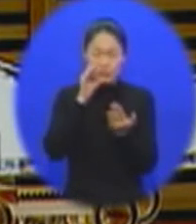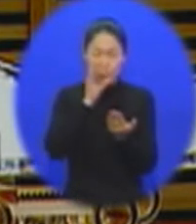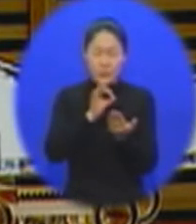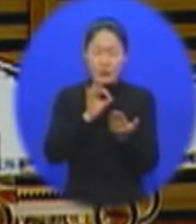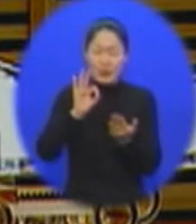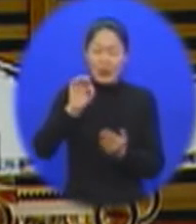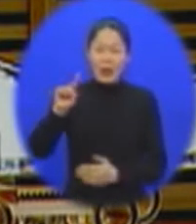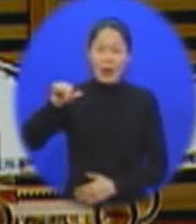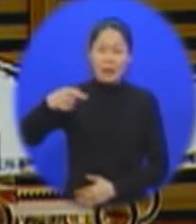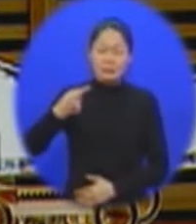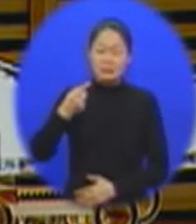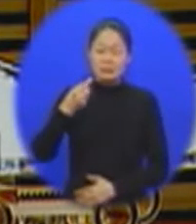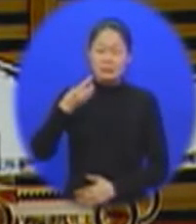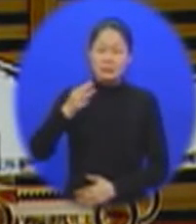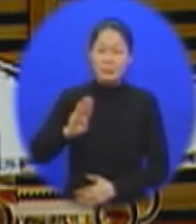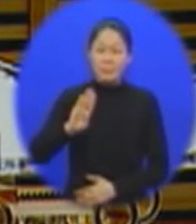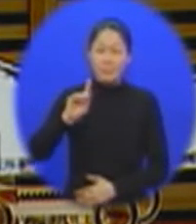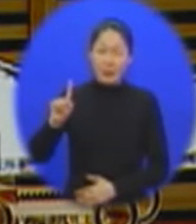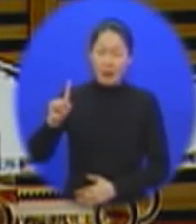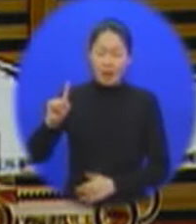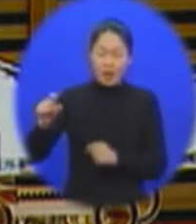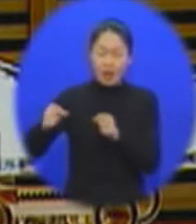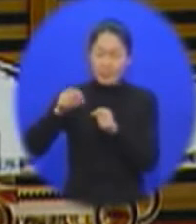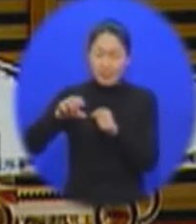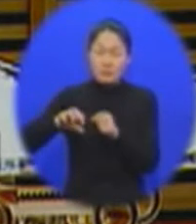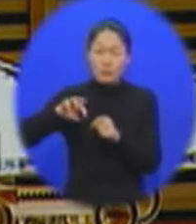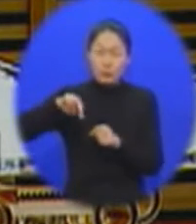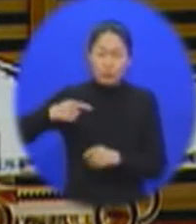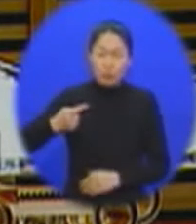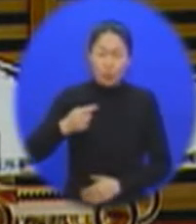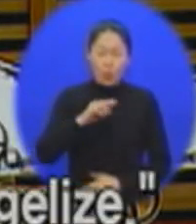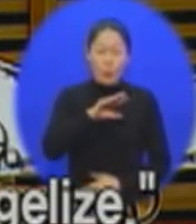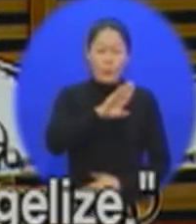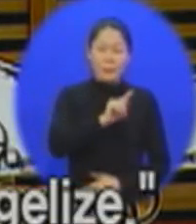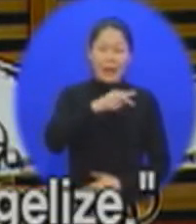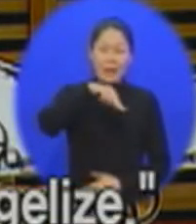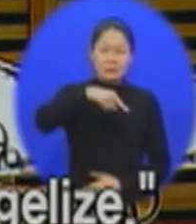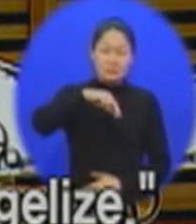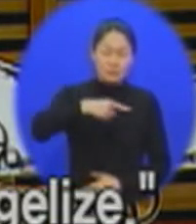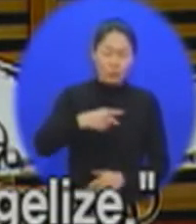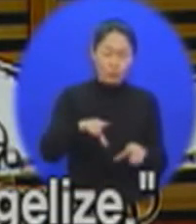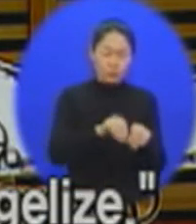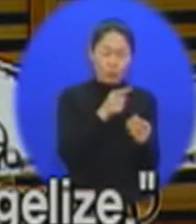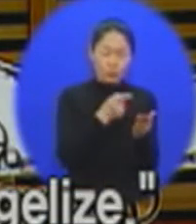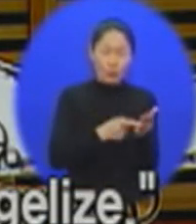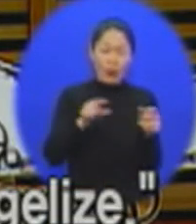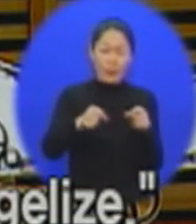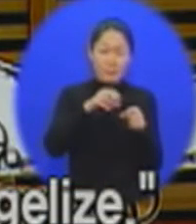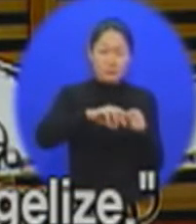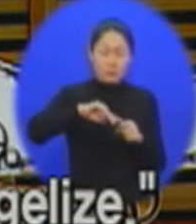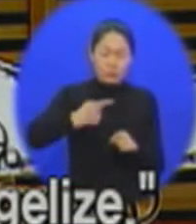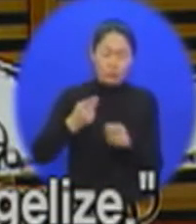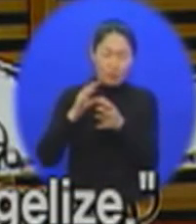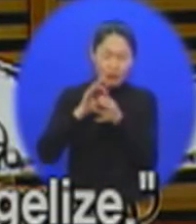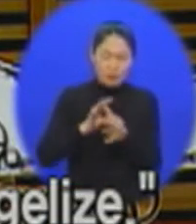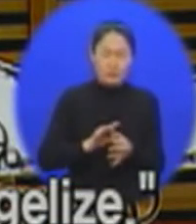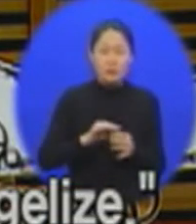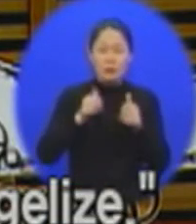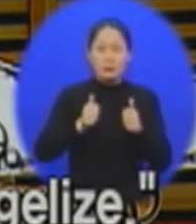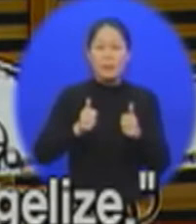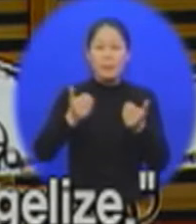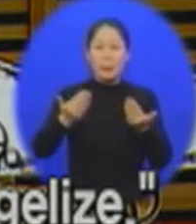아그립바 왕 앞에서 더 배수도 정독 앞에서도 계속해서 신문을 재판을 당할 때 사도 바울은 그